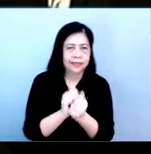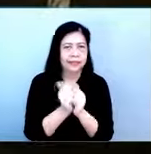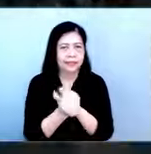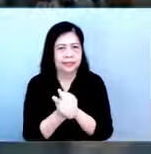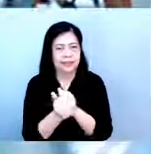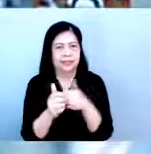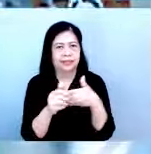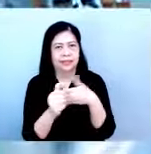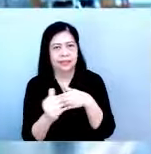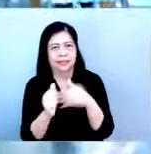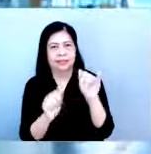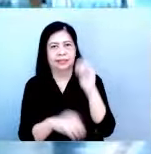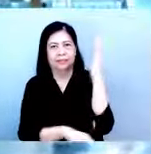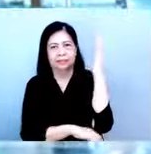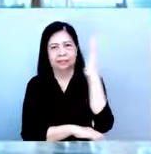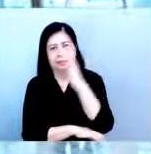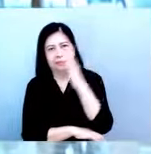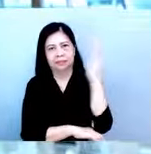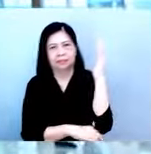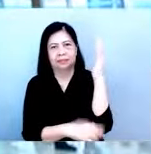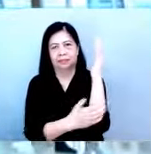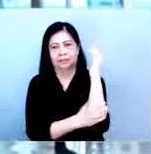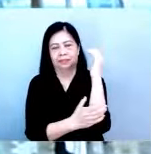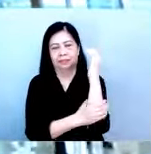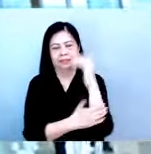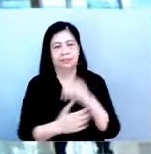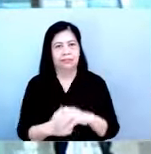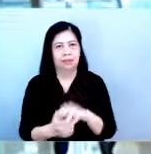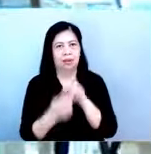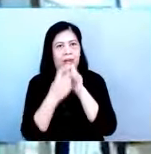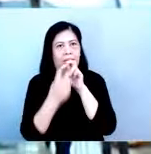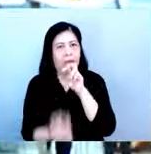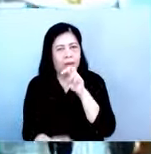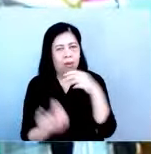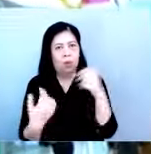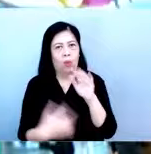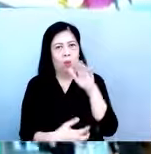bamboo. Ang